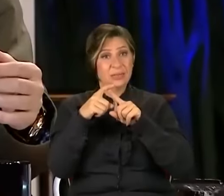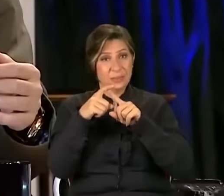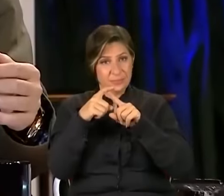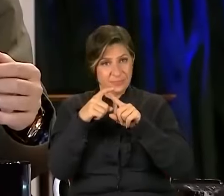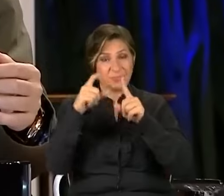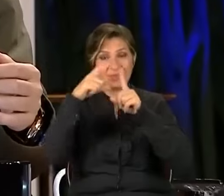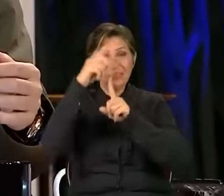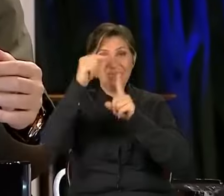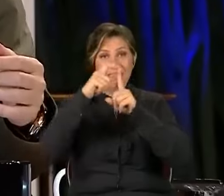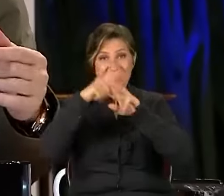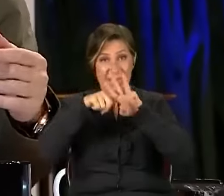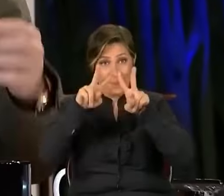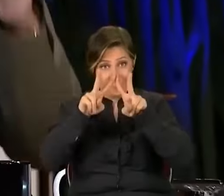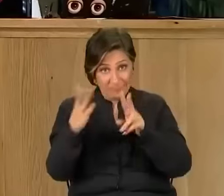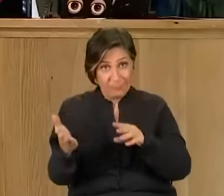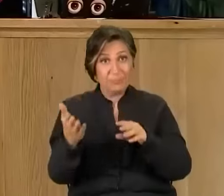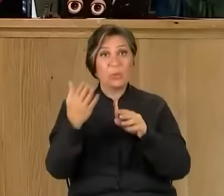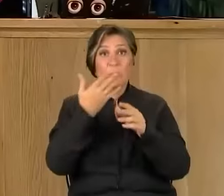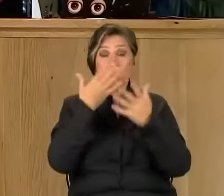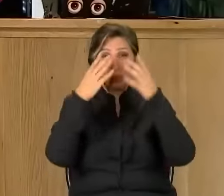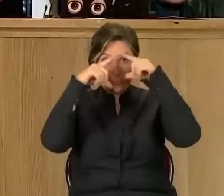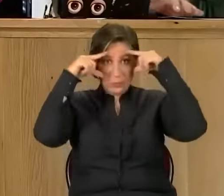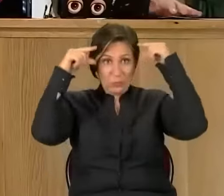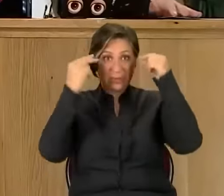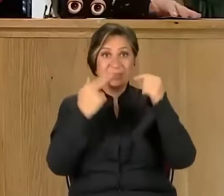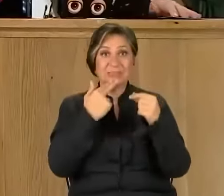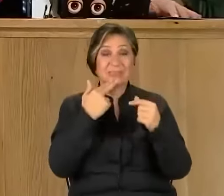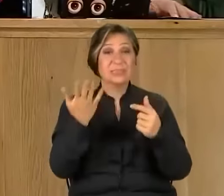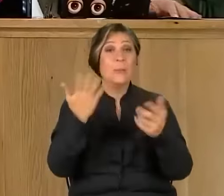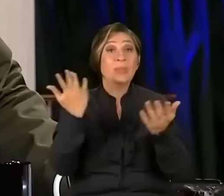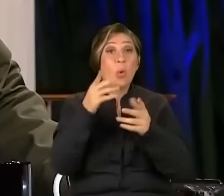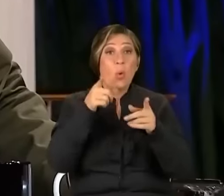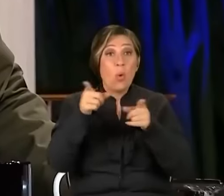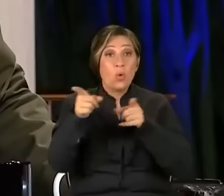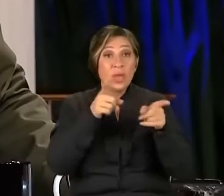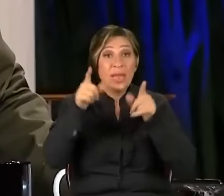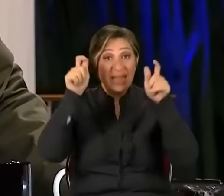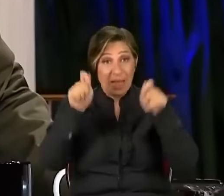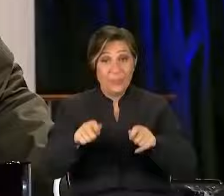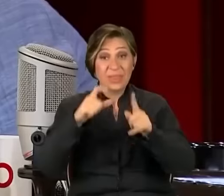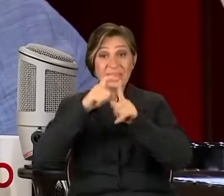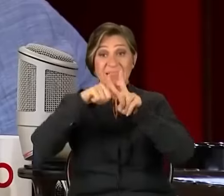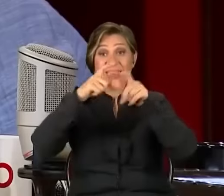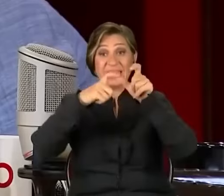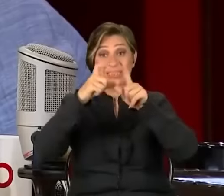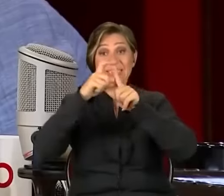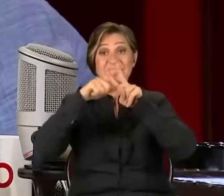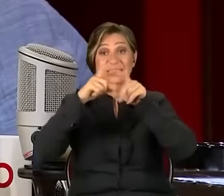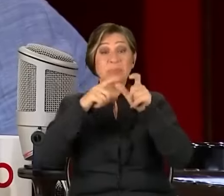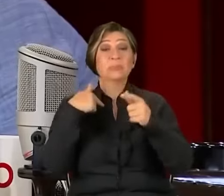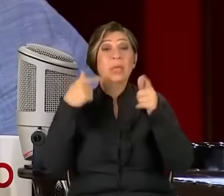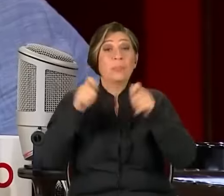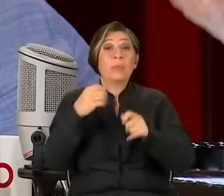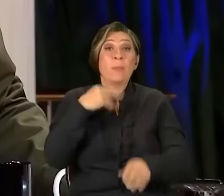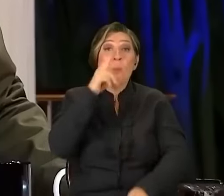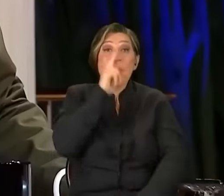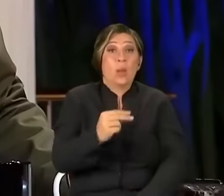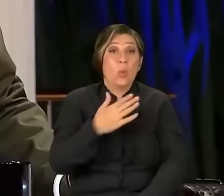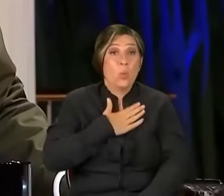evet, Didem Balçın'ı aldık. O güzel gözlü kız. Mesela onların yaptıkları, Dastas'ın yaptığı da benim çok hoşuma gidiyor.